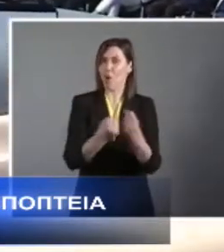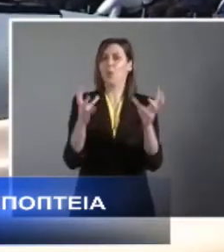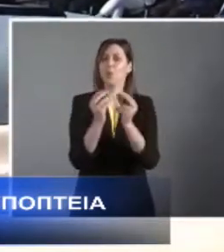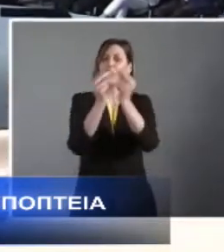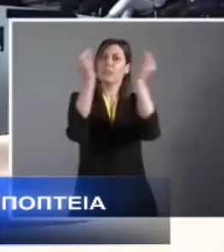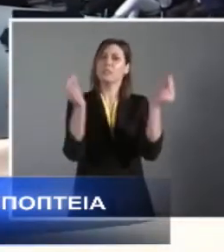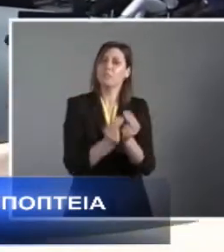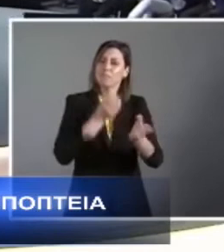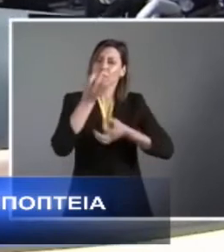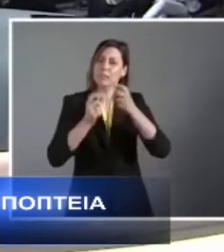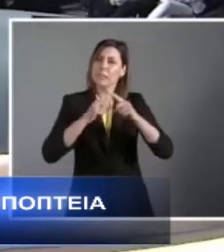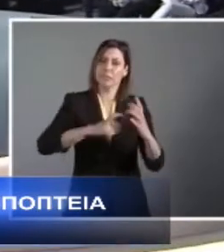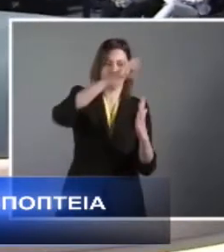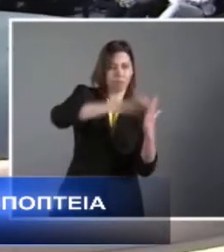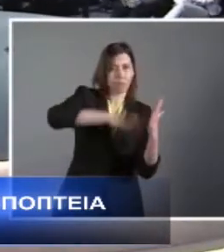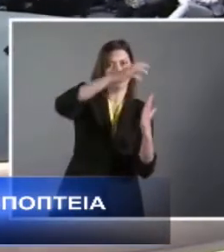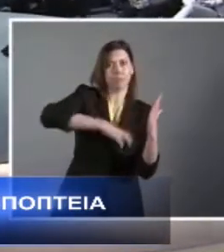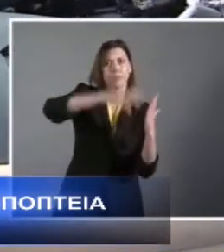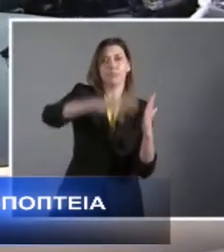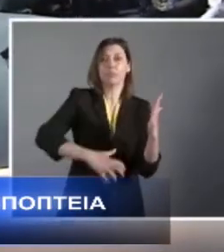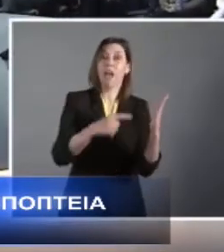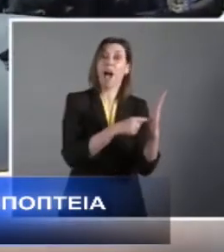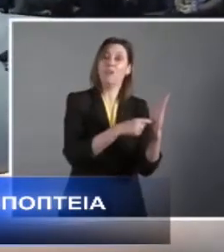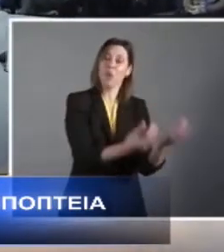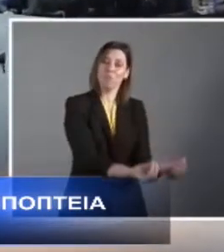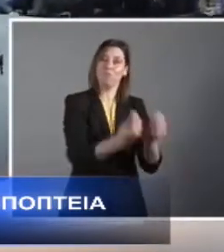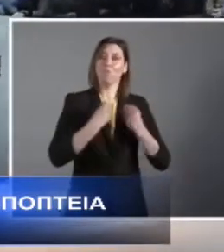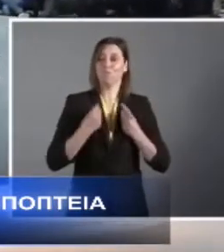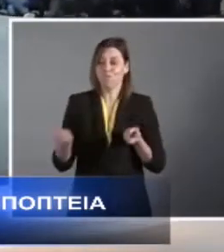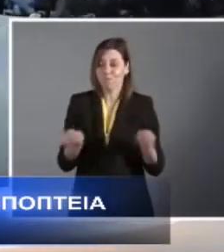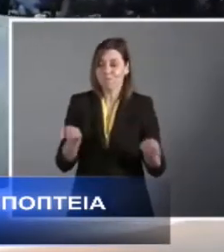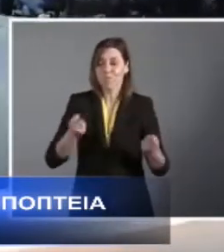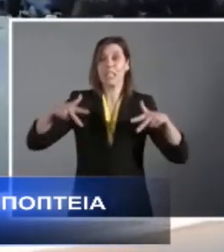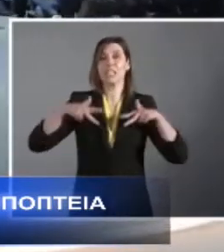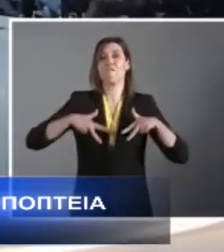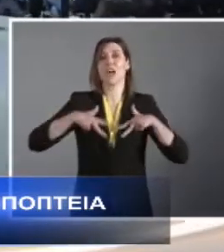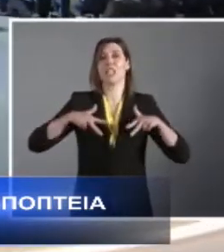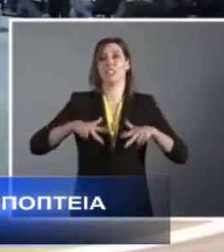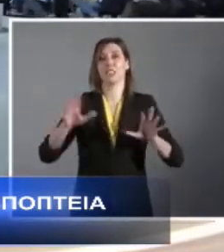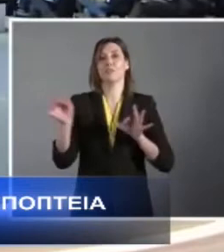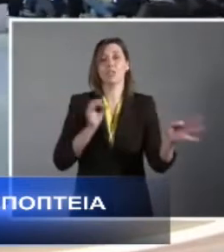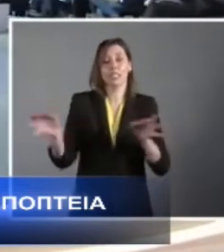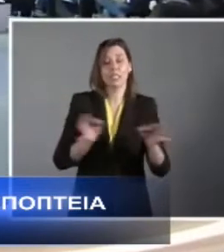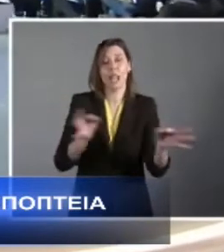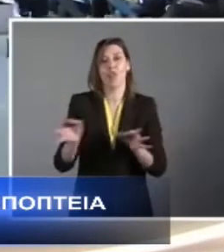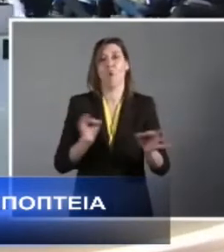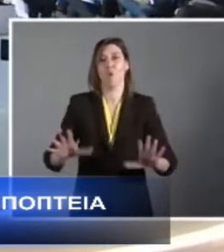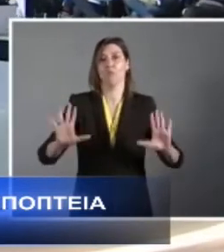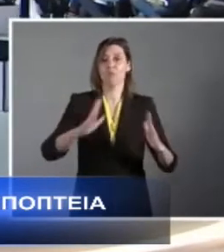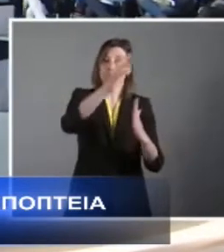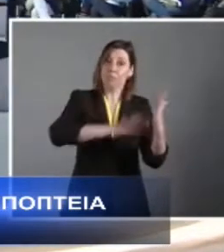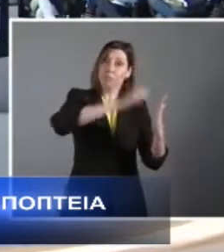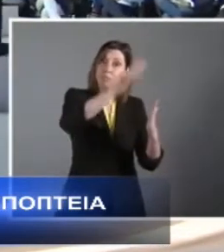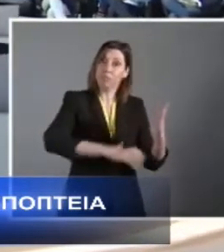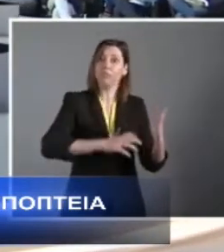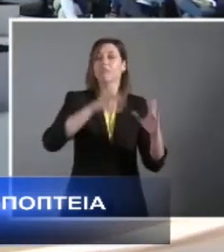τώρα υπεξίδα κυβέρνησης και κόμματος. Γιατί μεν πρώτη για την κυβέρνηση, ο ορίζοντάς μας